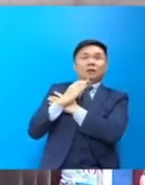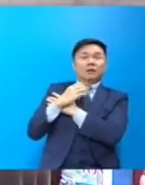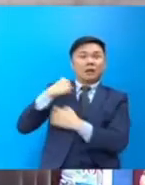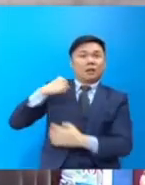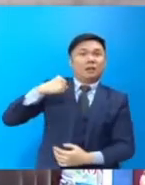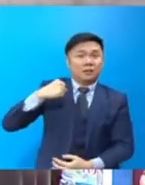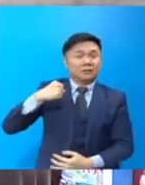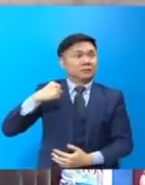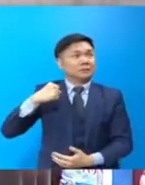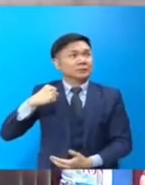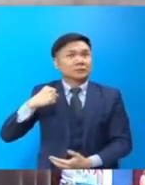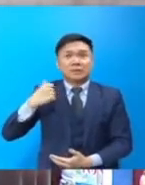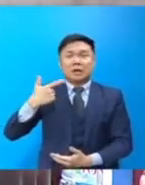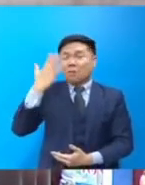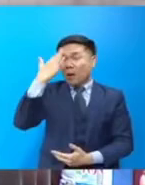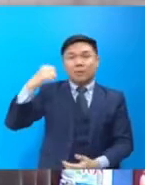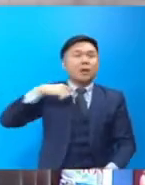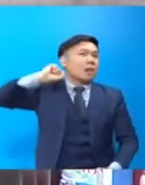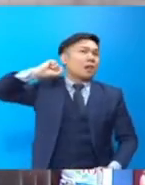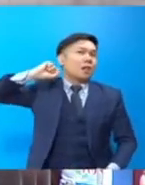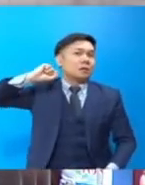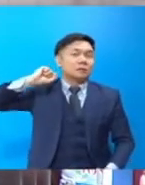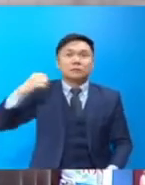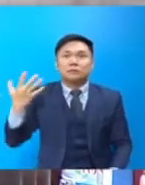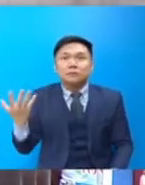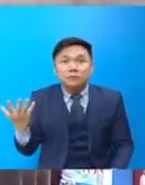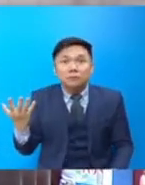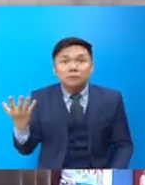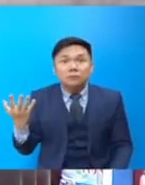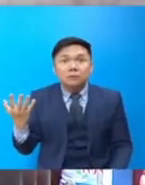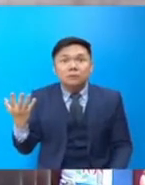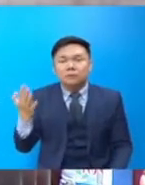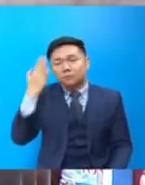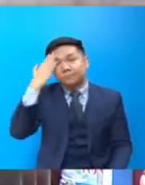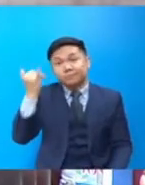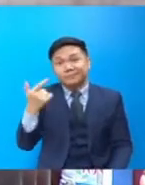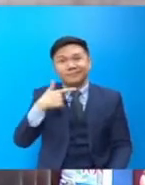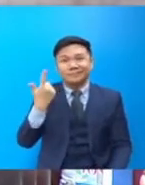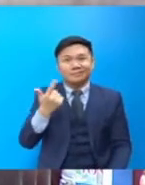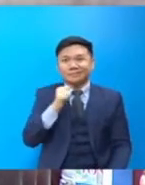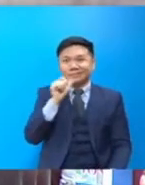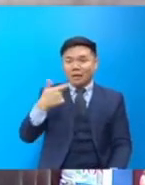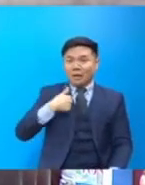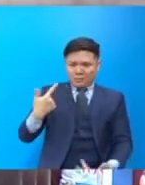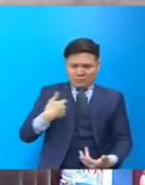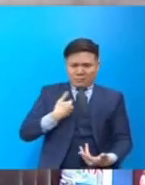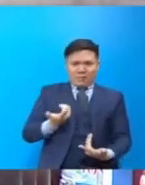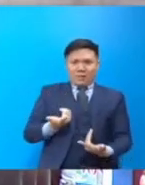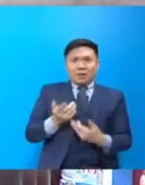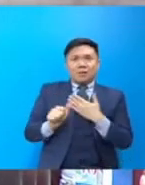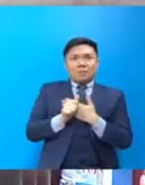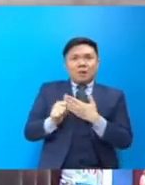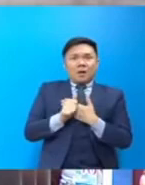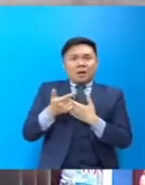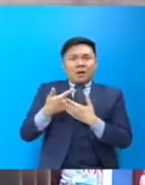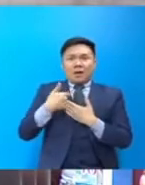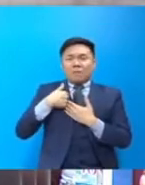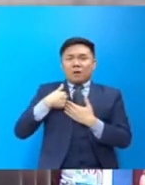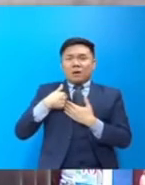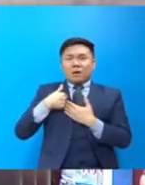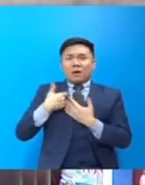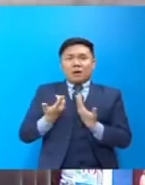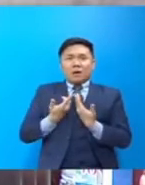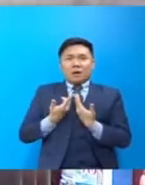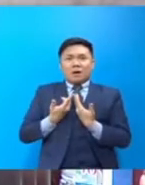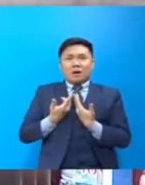disebabkan mereka ini menerima ugutan ya Bukan saja ancaman kepada dirinya ke tetapi juga